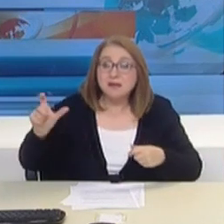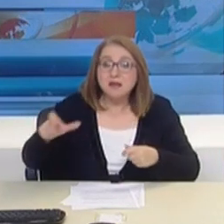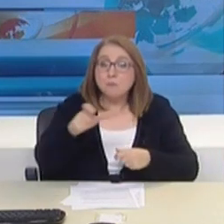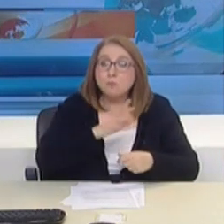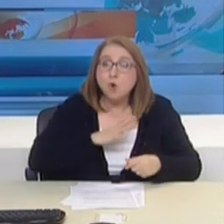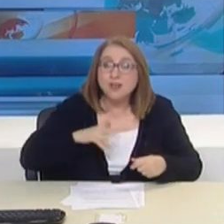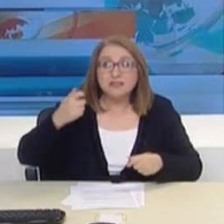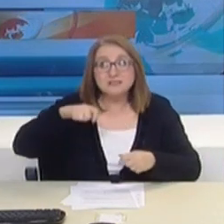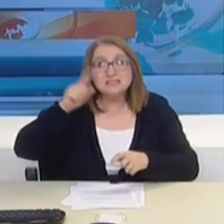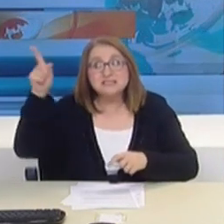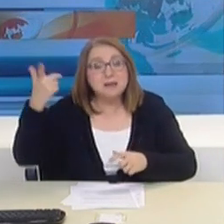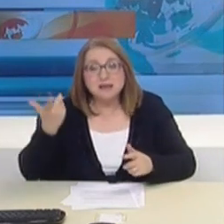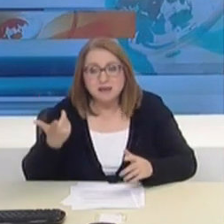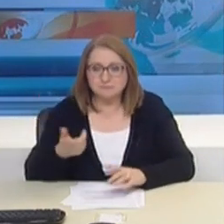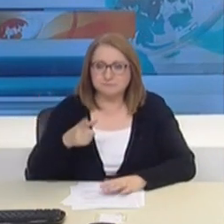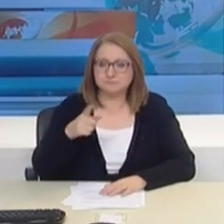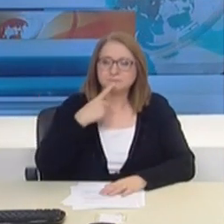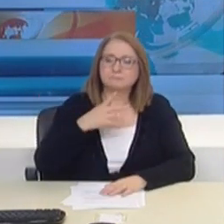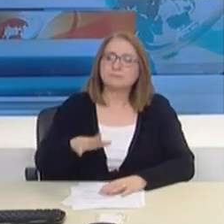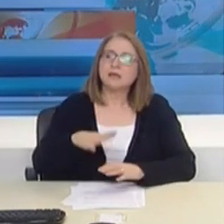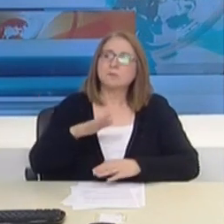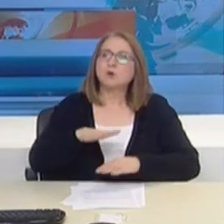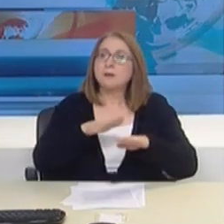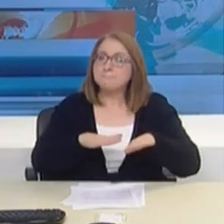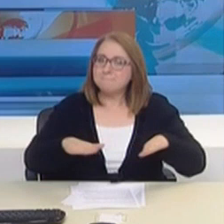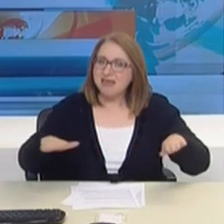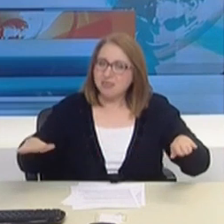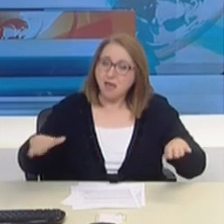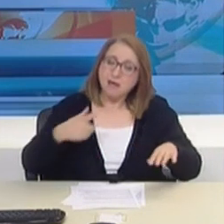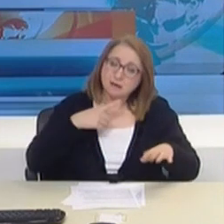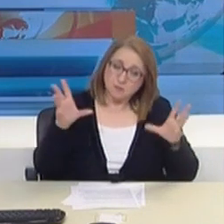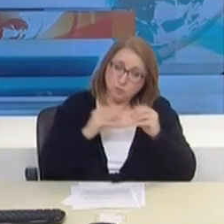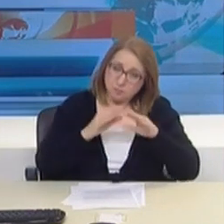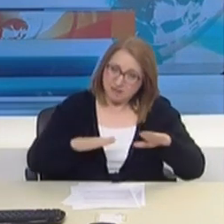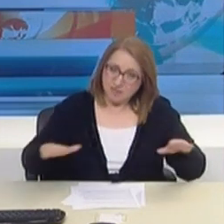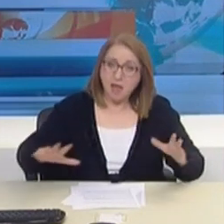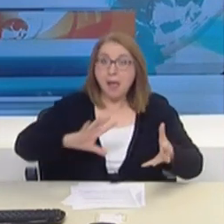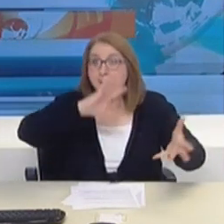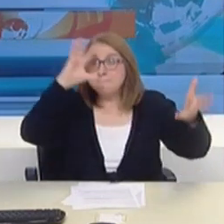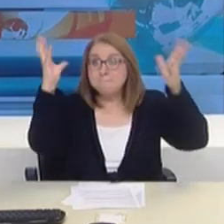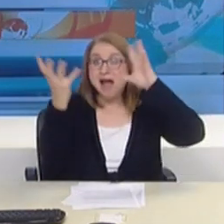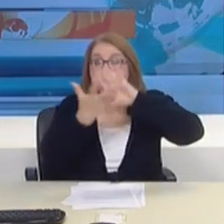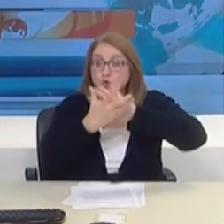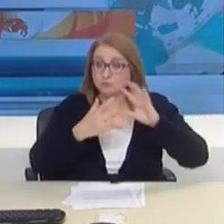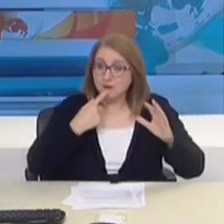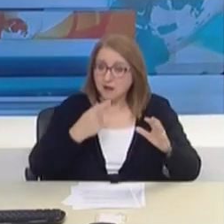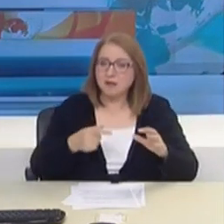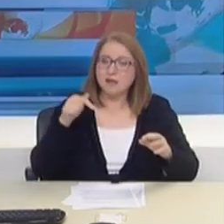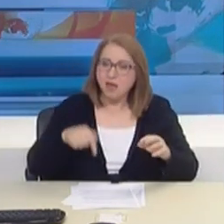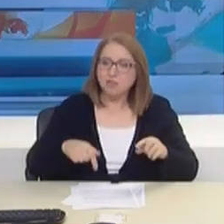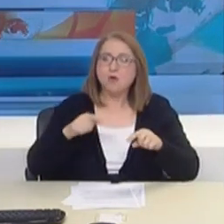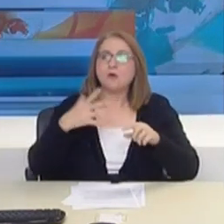Όσον αφορά τα παιδιά, εκεί υπάρχει μια βεβαιότητα από τα παγκόσμια δεδομένα και τα κρούσματα που έχουμε και στην πατρίδα μας είναι